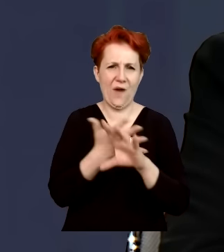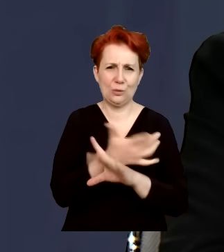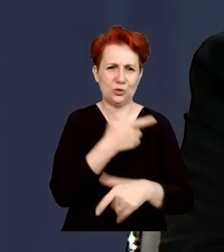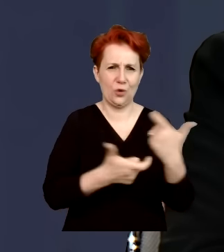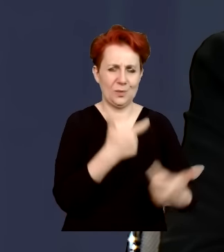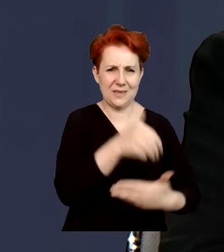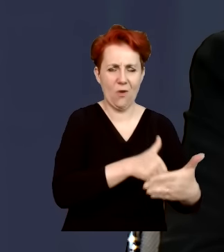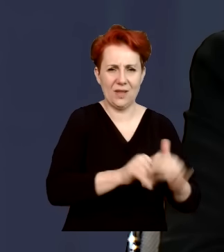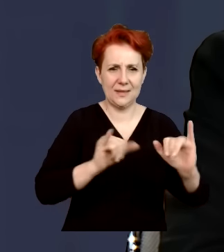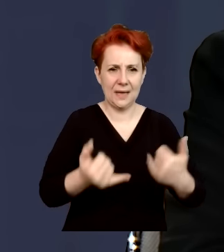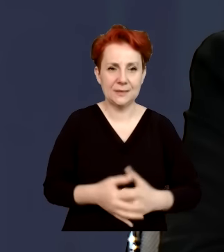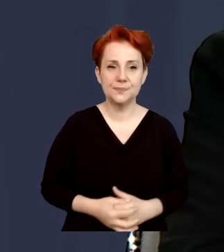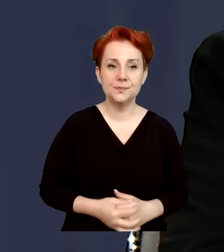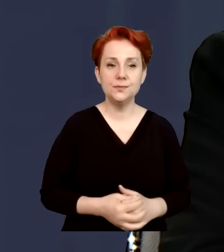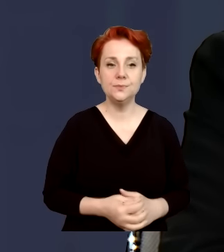że akurat